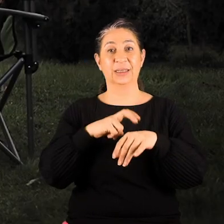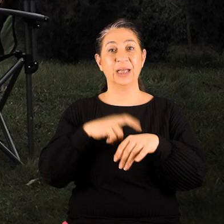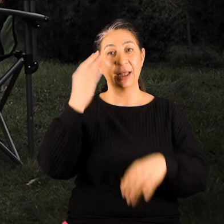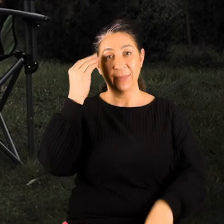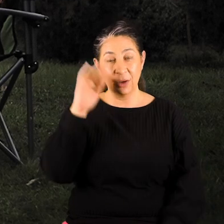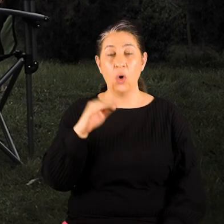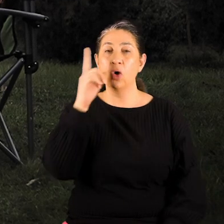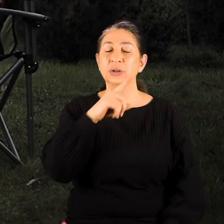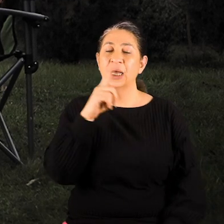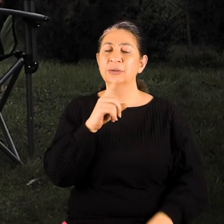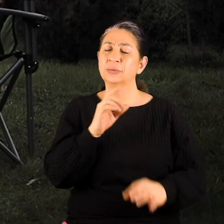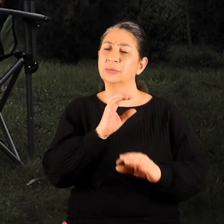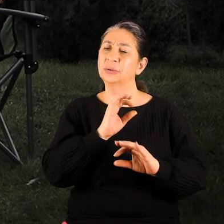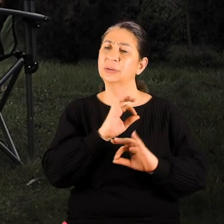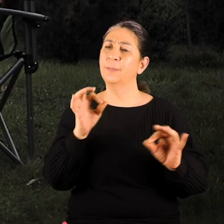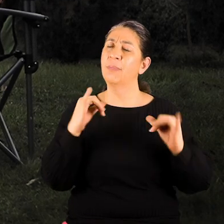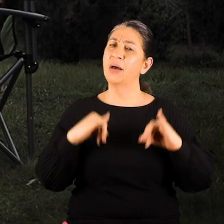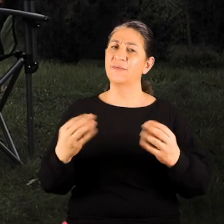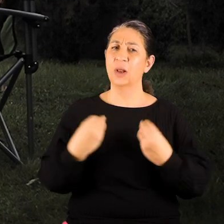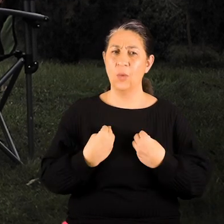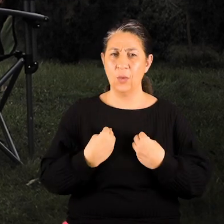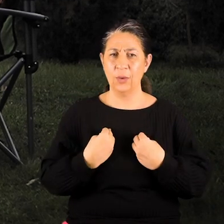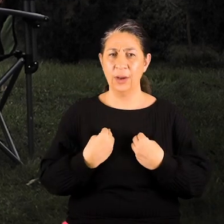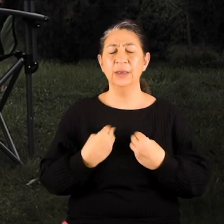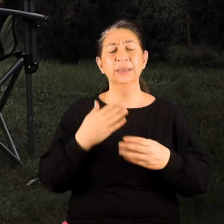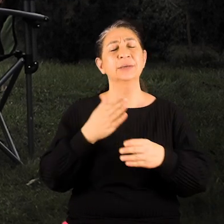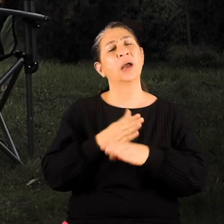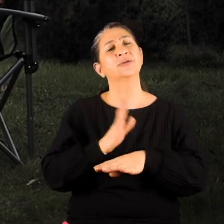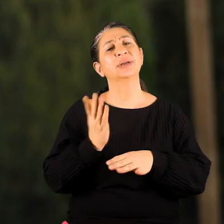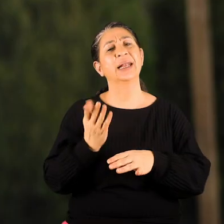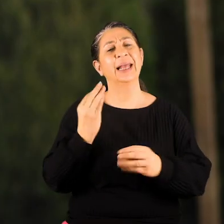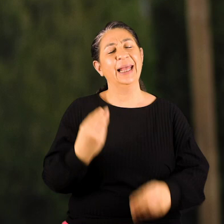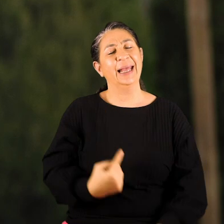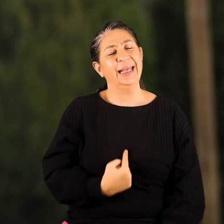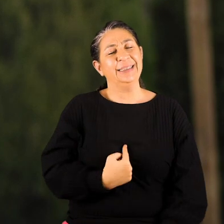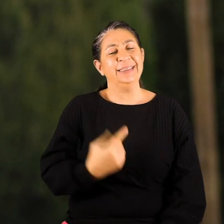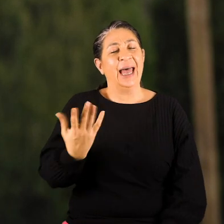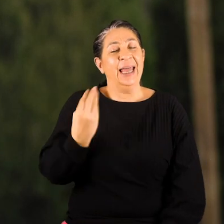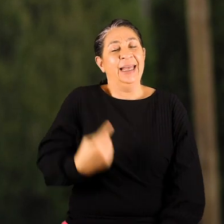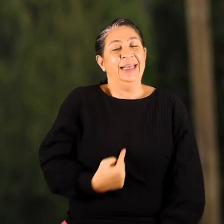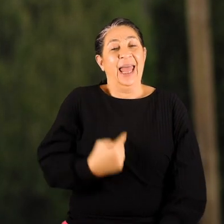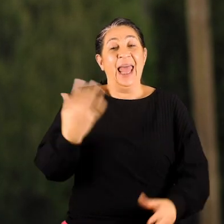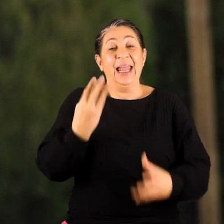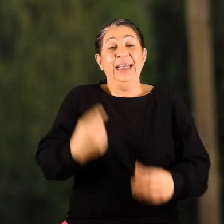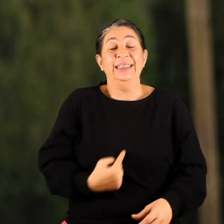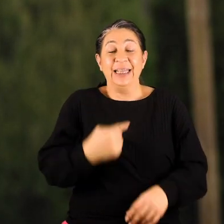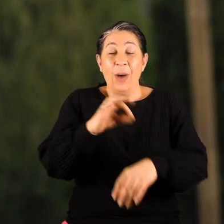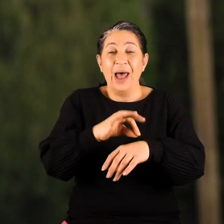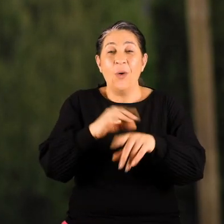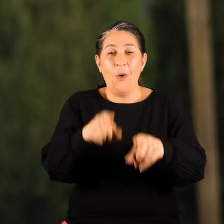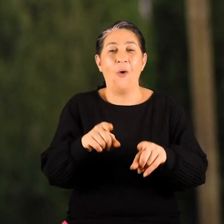Ve gerçekten daha iyi hissediyorum. En iyi hissettiğim an da o anlar. Hani hı hı. Zor muydu? Evet, çok zordu. Normale göre koşmaktan çok